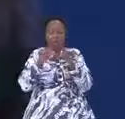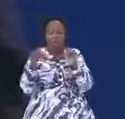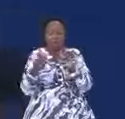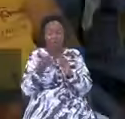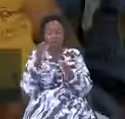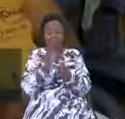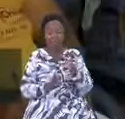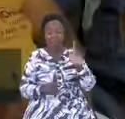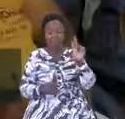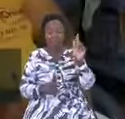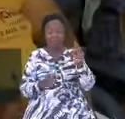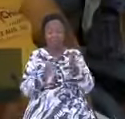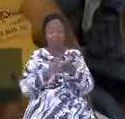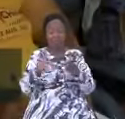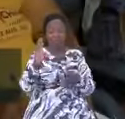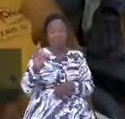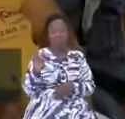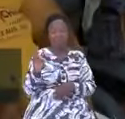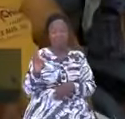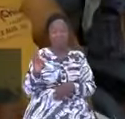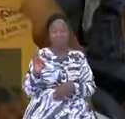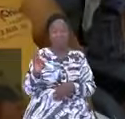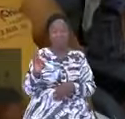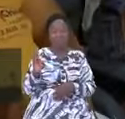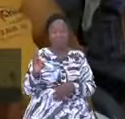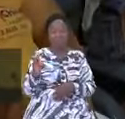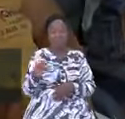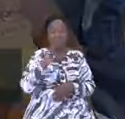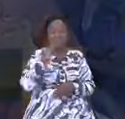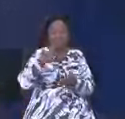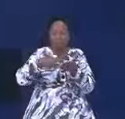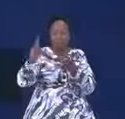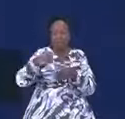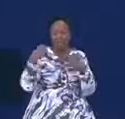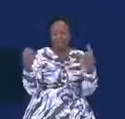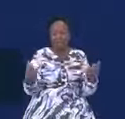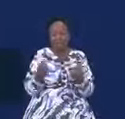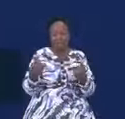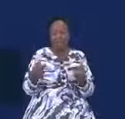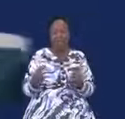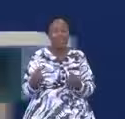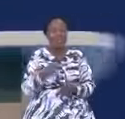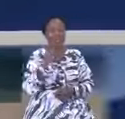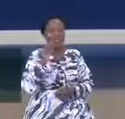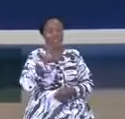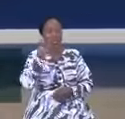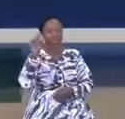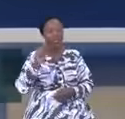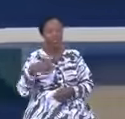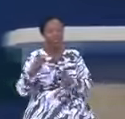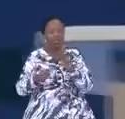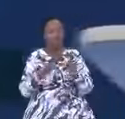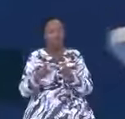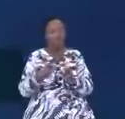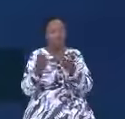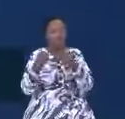moïse ils ont eu le pied ils sont venus ils n'ont pas dit d'accord